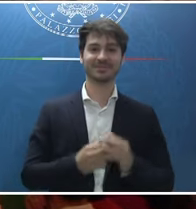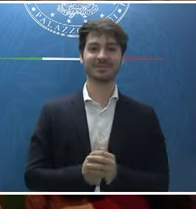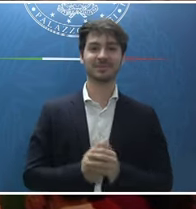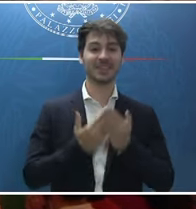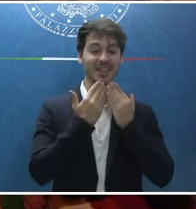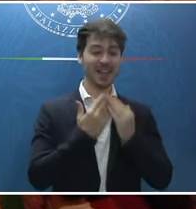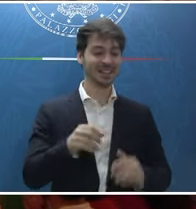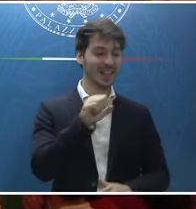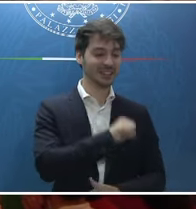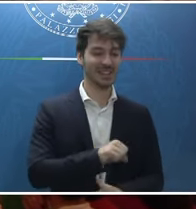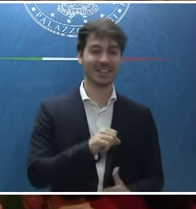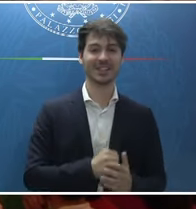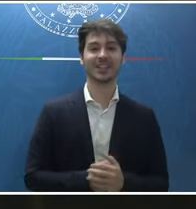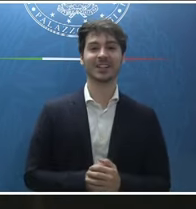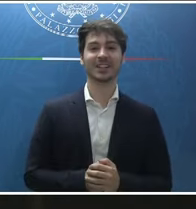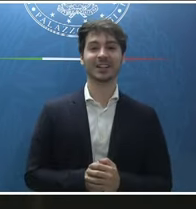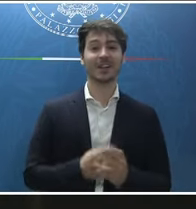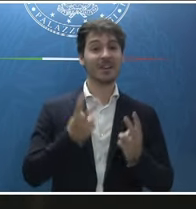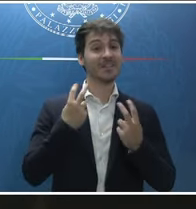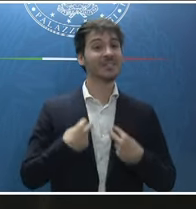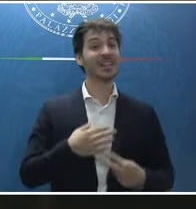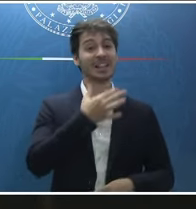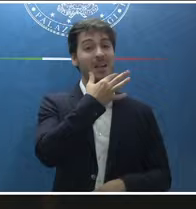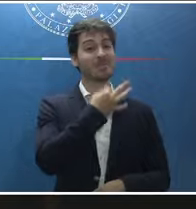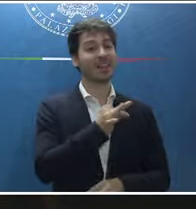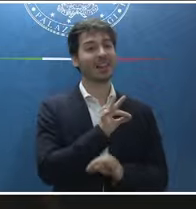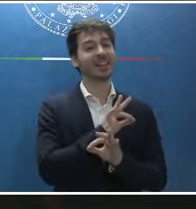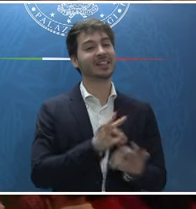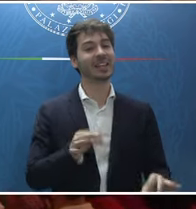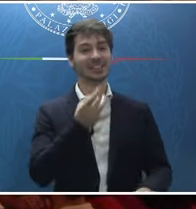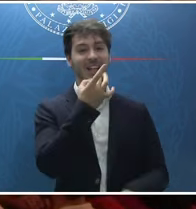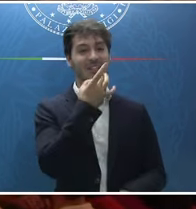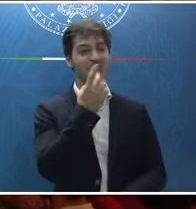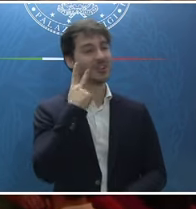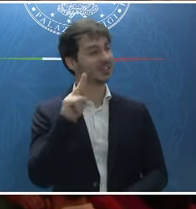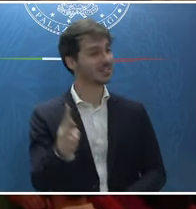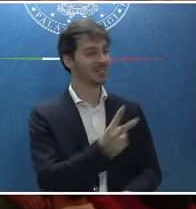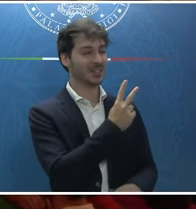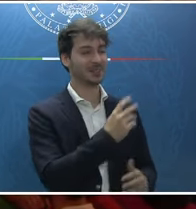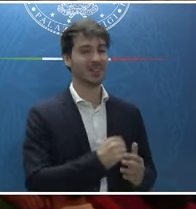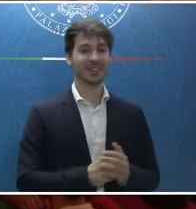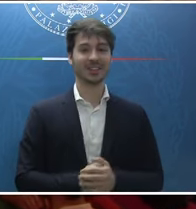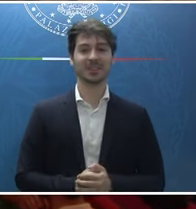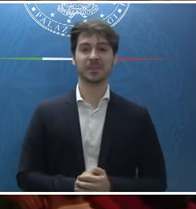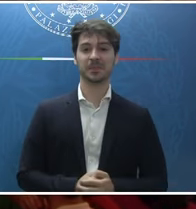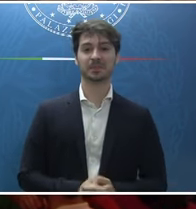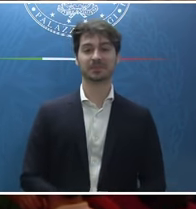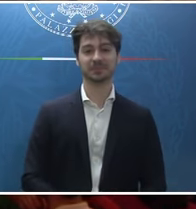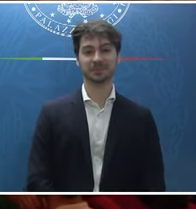Grazie Alessandro. La vita è bella senza le droghe. Vediamola.